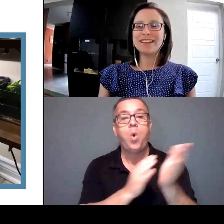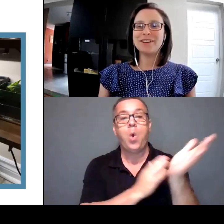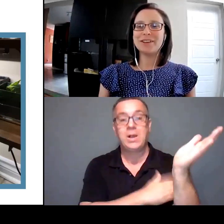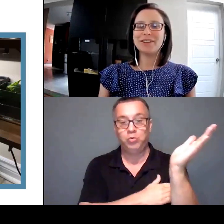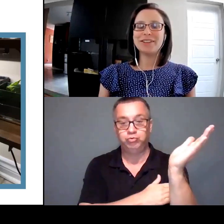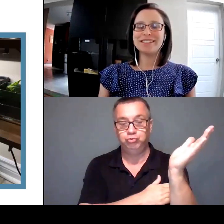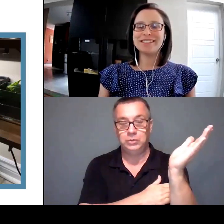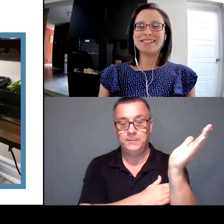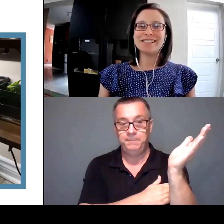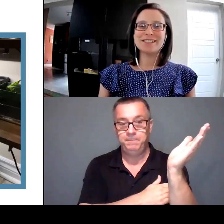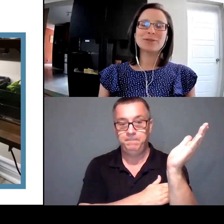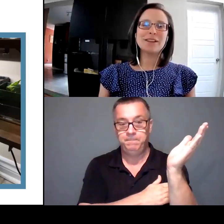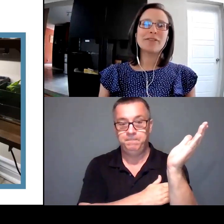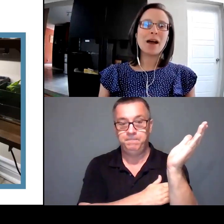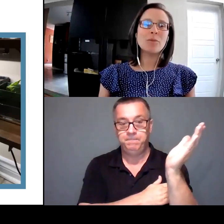sont des